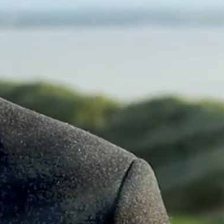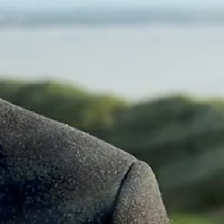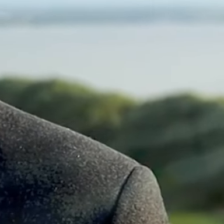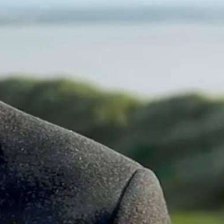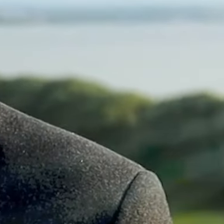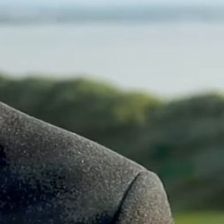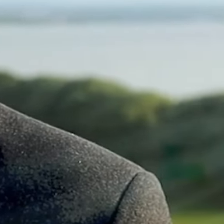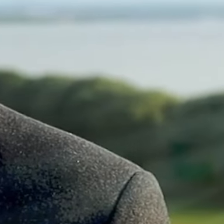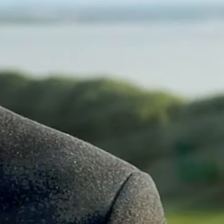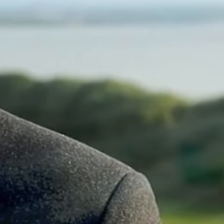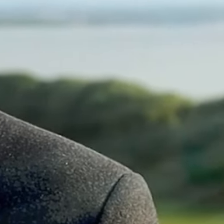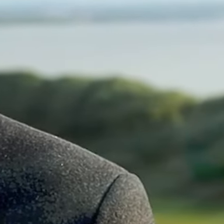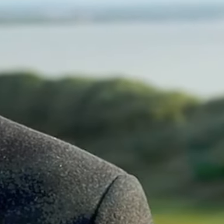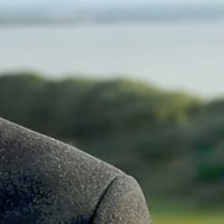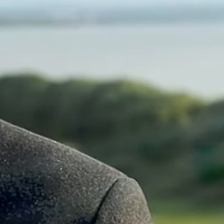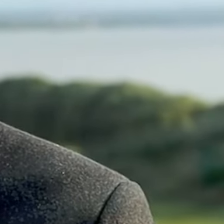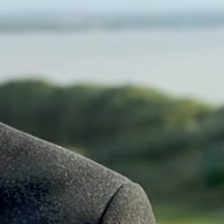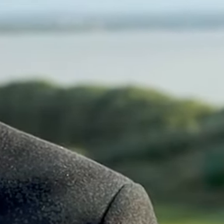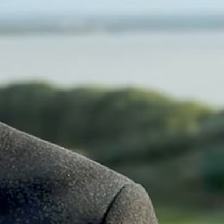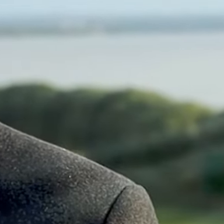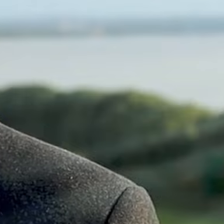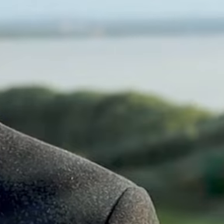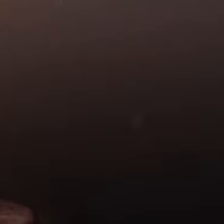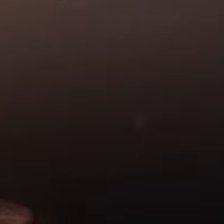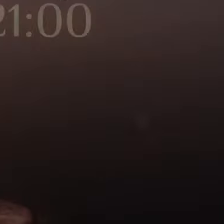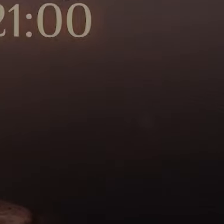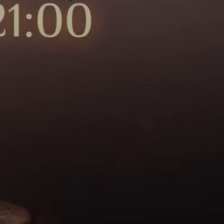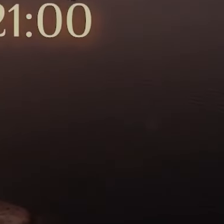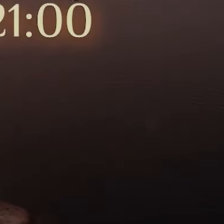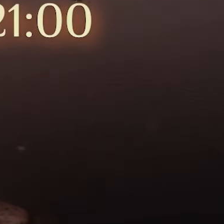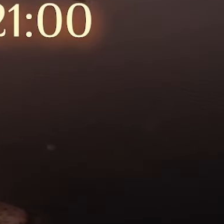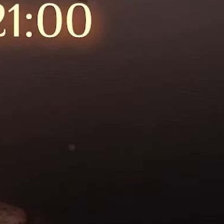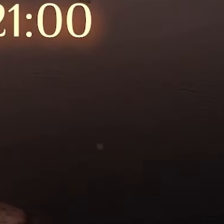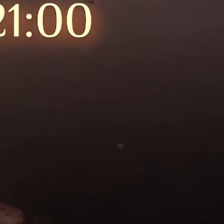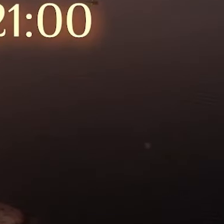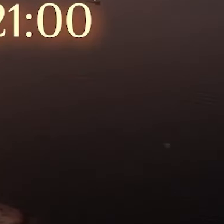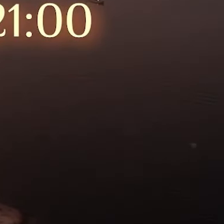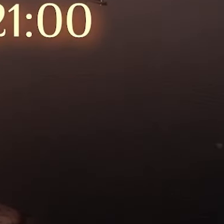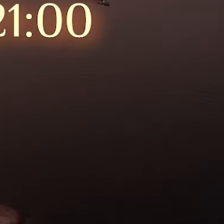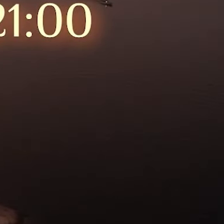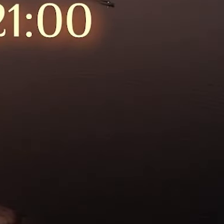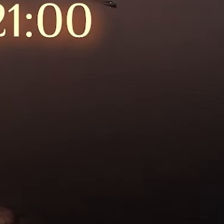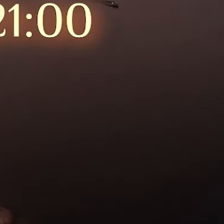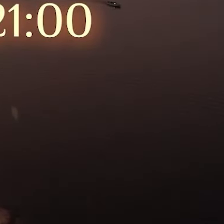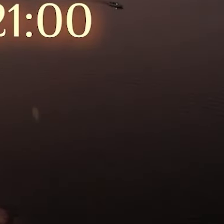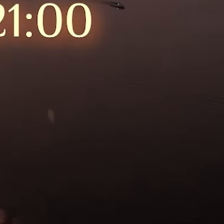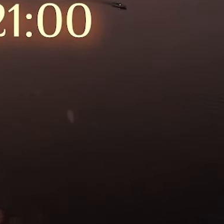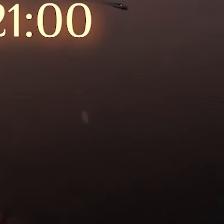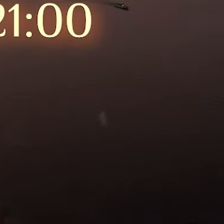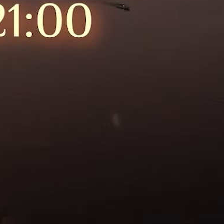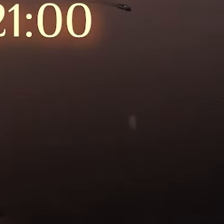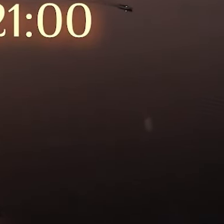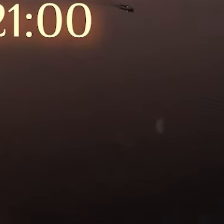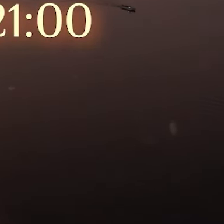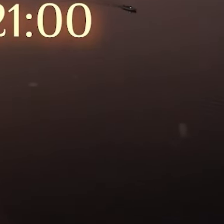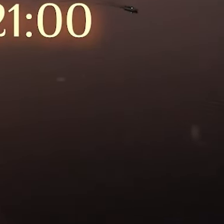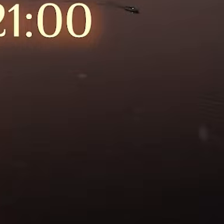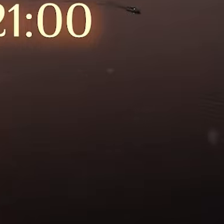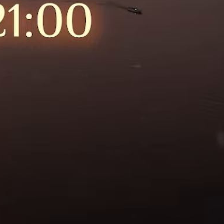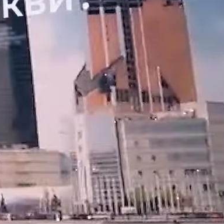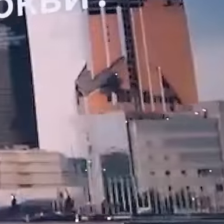Это программа «Русский мир». Не про политику, а про каждого из нас. «Русский мир». По субботам в 9 вечера.